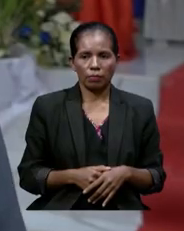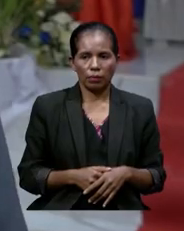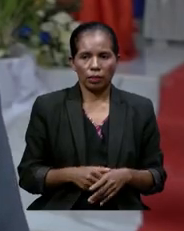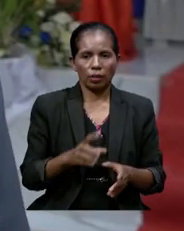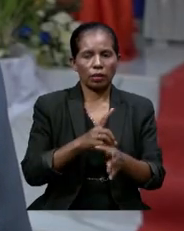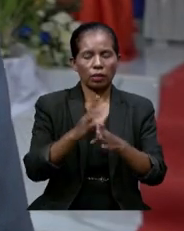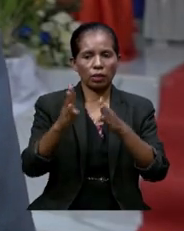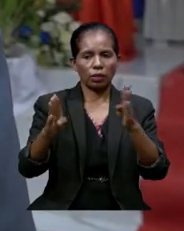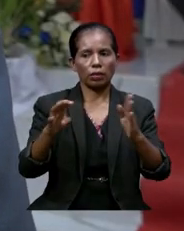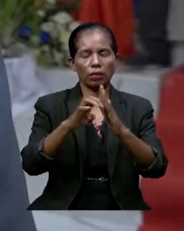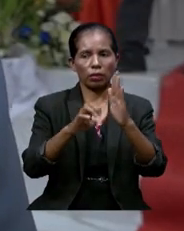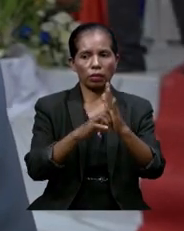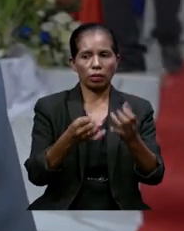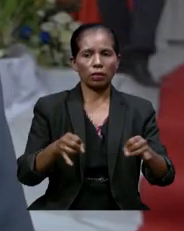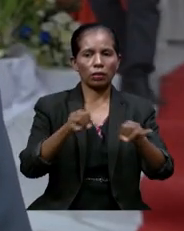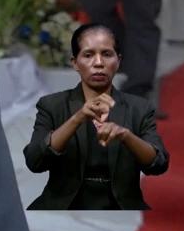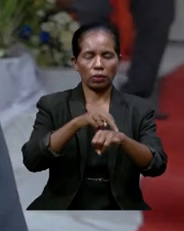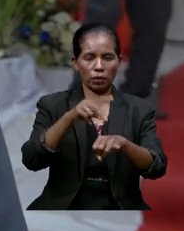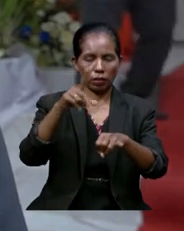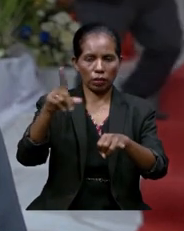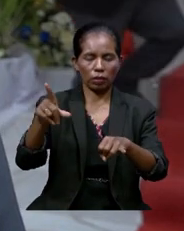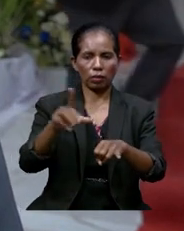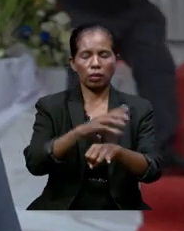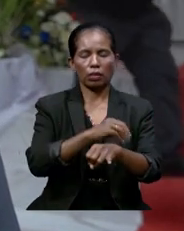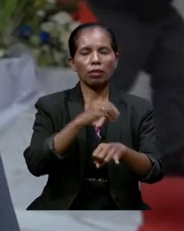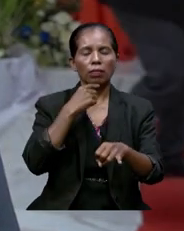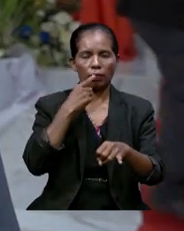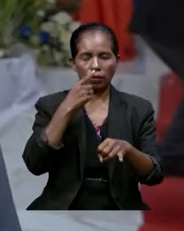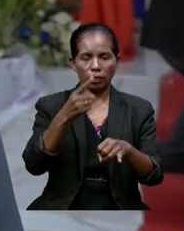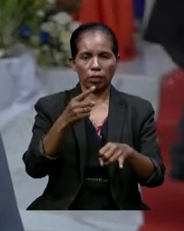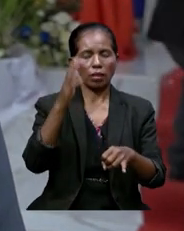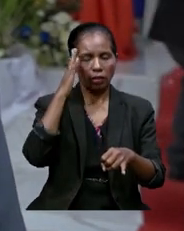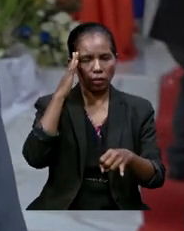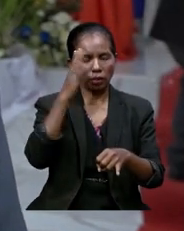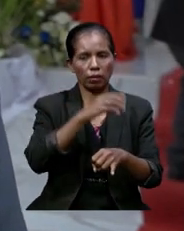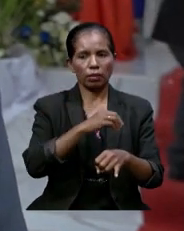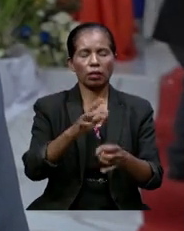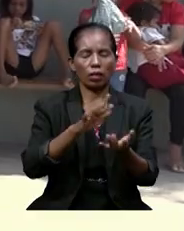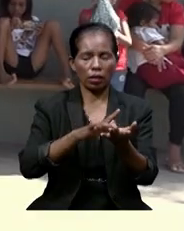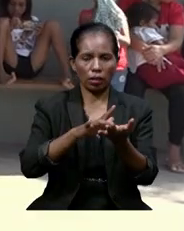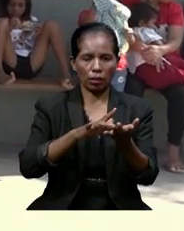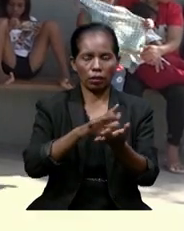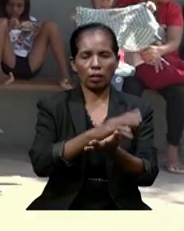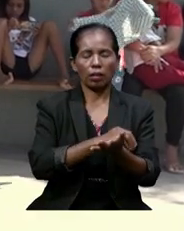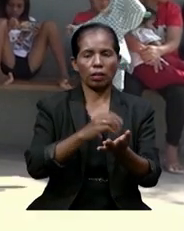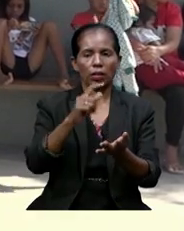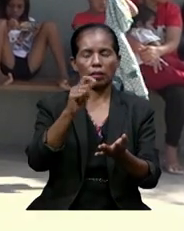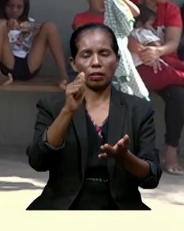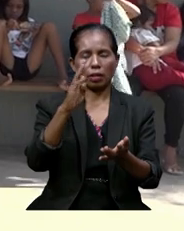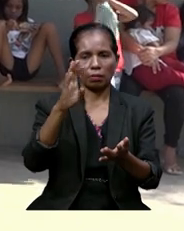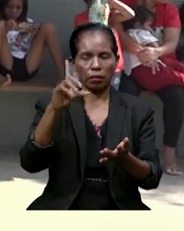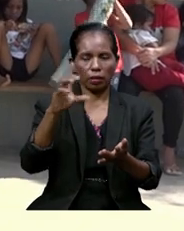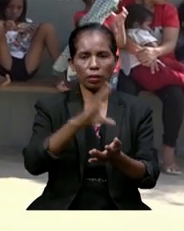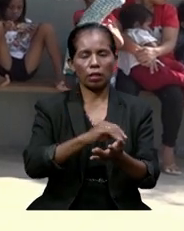Diretor Executivo Instituto Nacional Farmácia no Produto Médico reconhece Aimoruk Amoxicillin Tablet stok mamuk